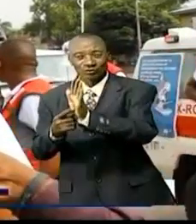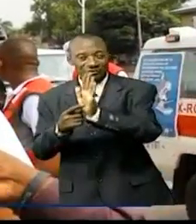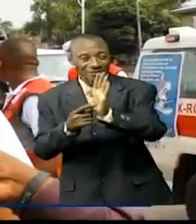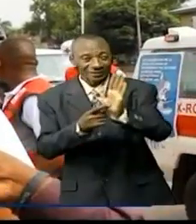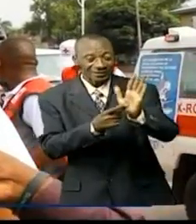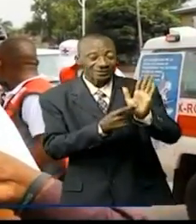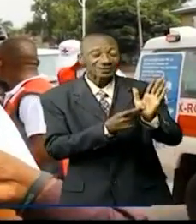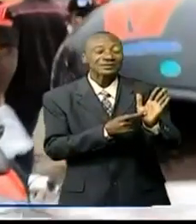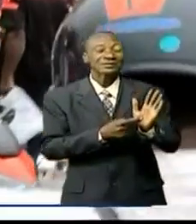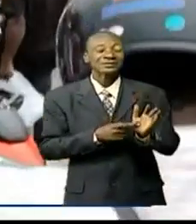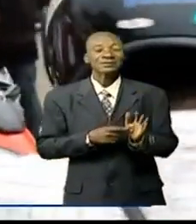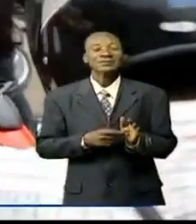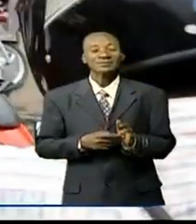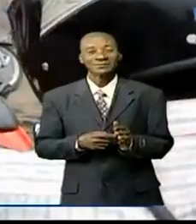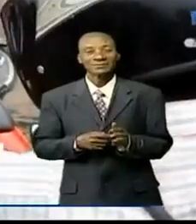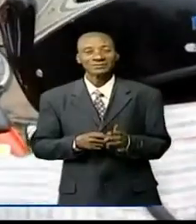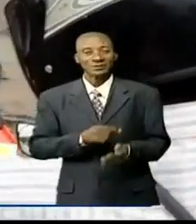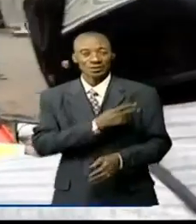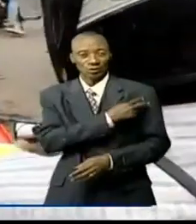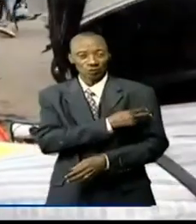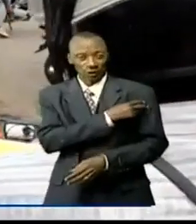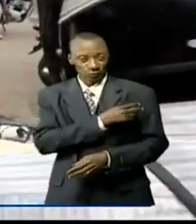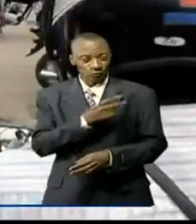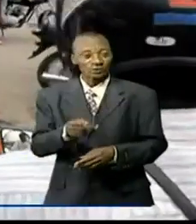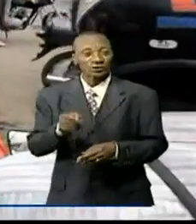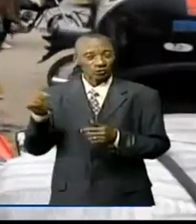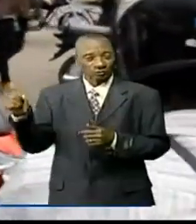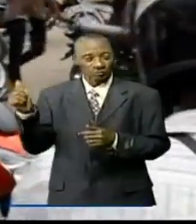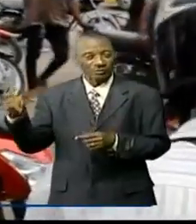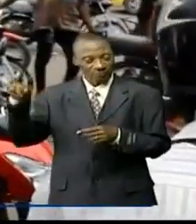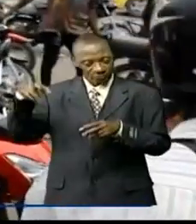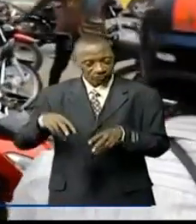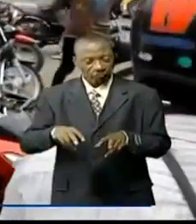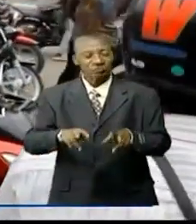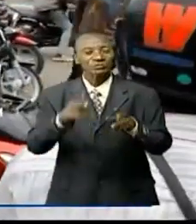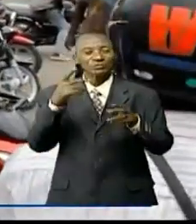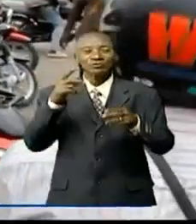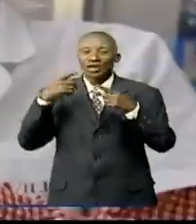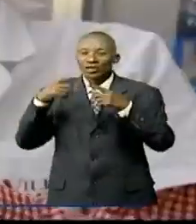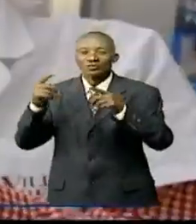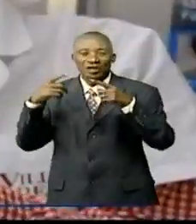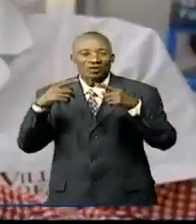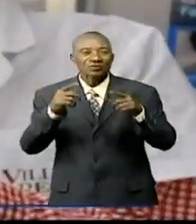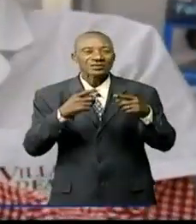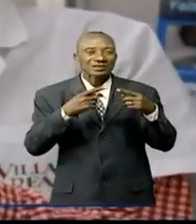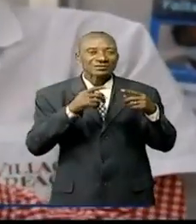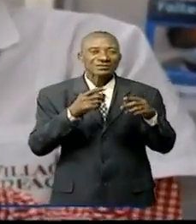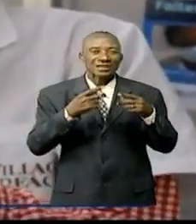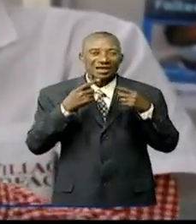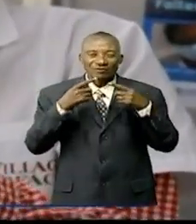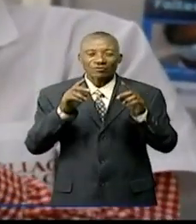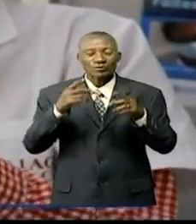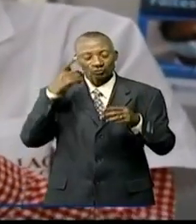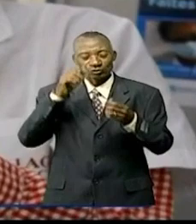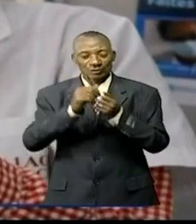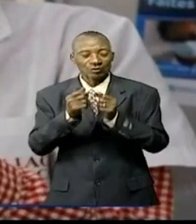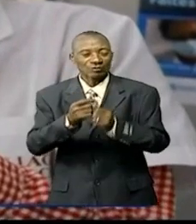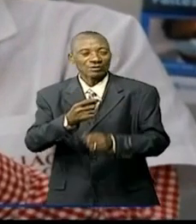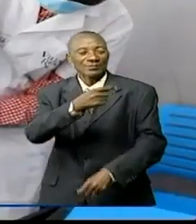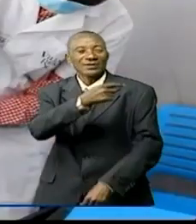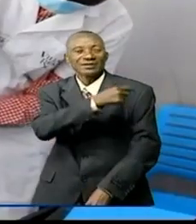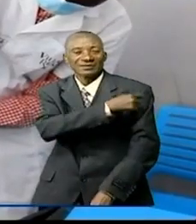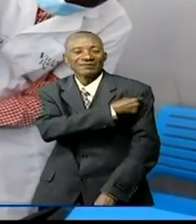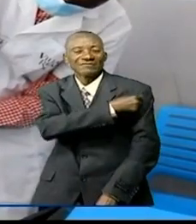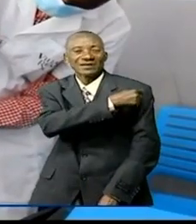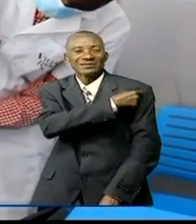la Croix-Rouge est allée sur le terrain pour donner les bonnes informations sur les vaccins. Donc ce qui est